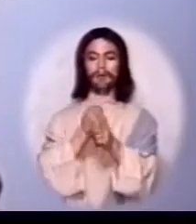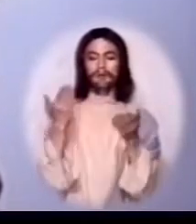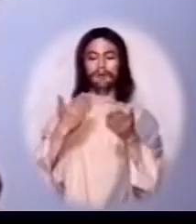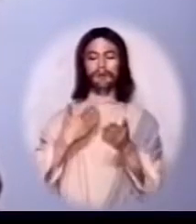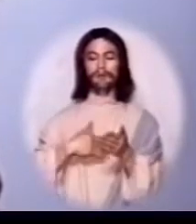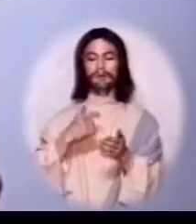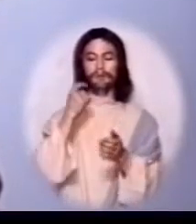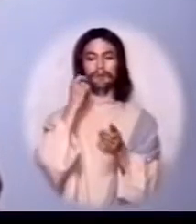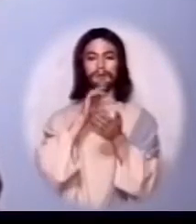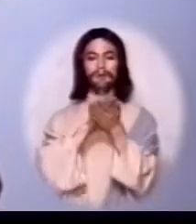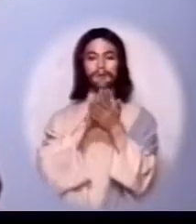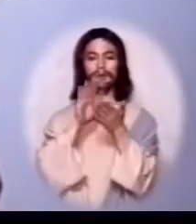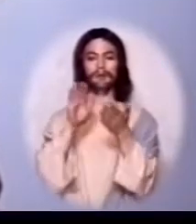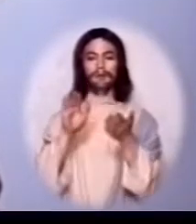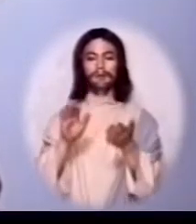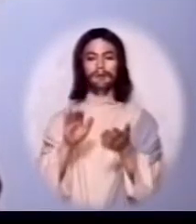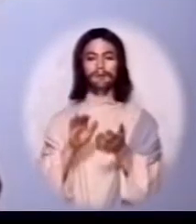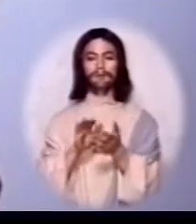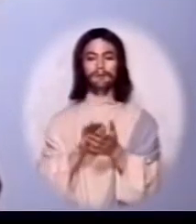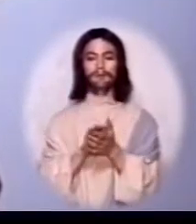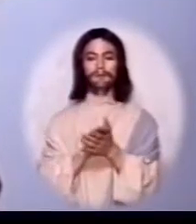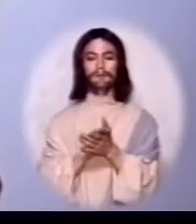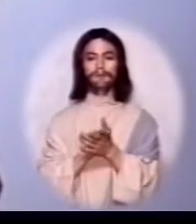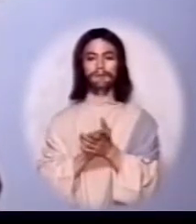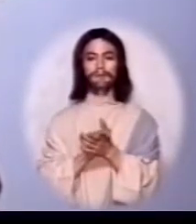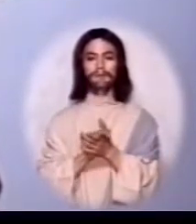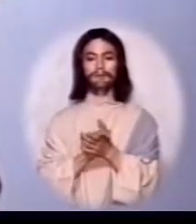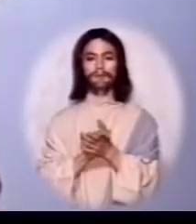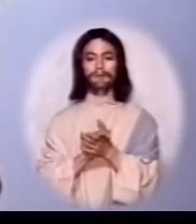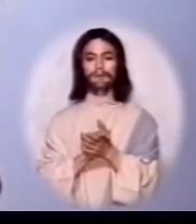자기들이 하는 일을 알지 못하옵니다.